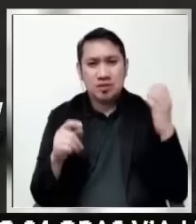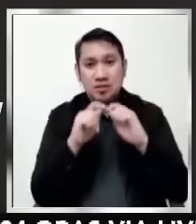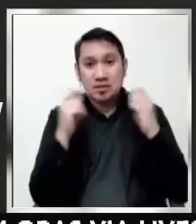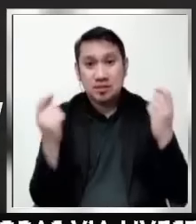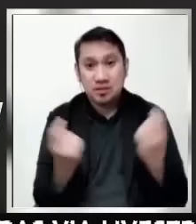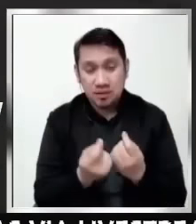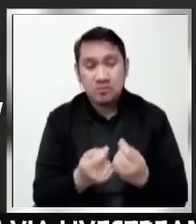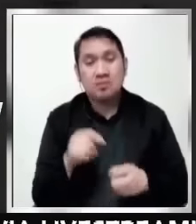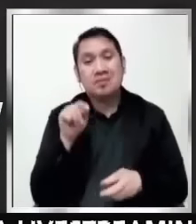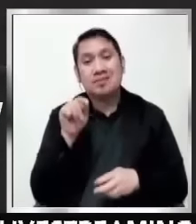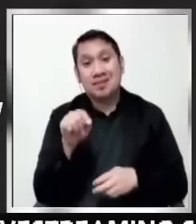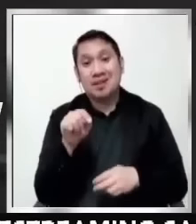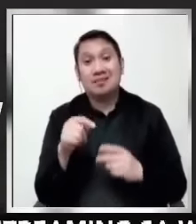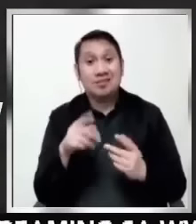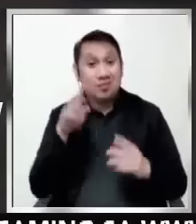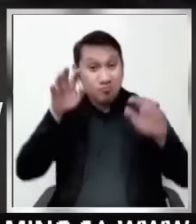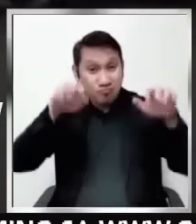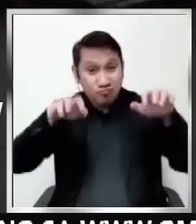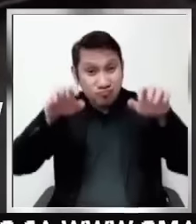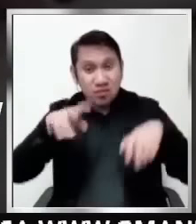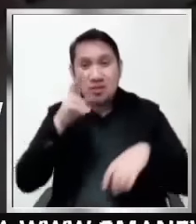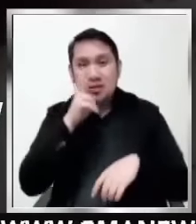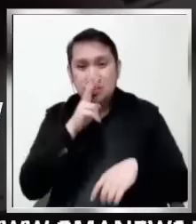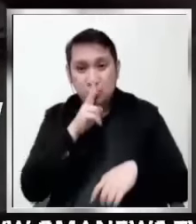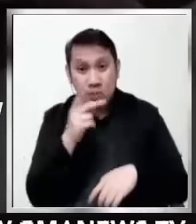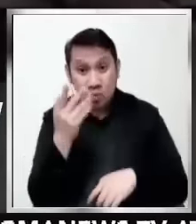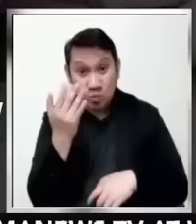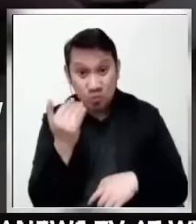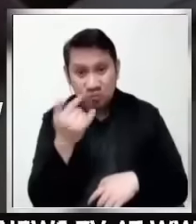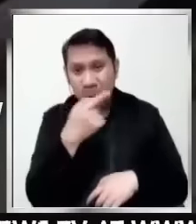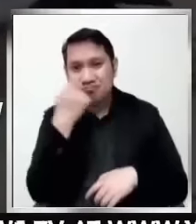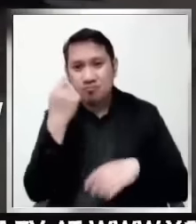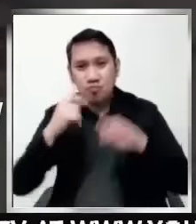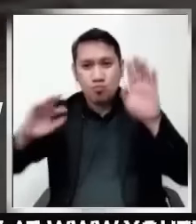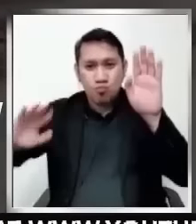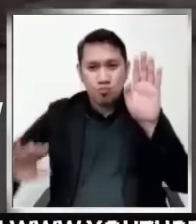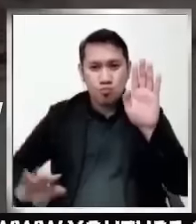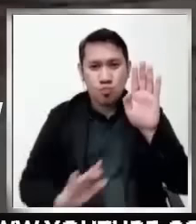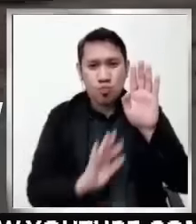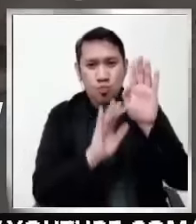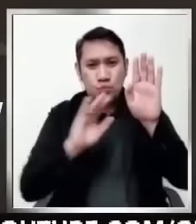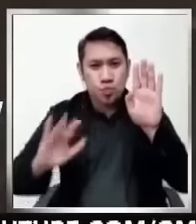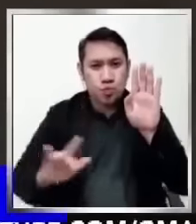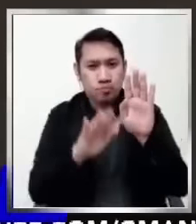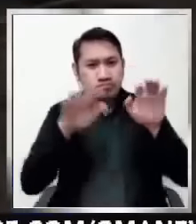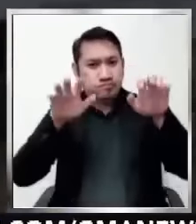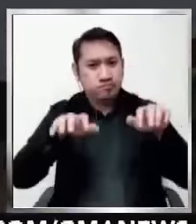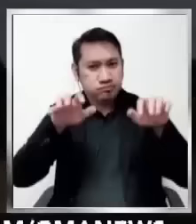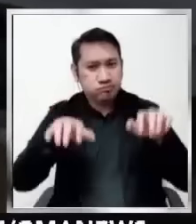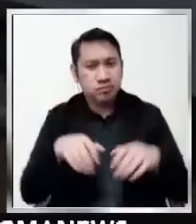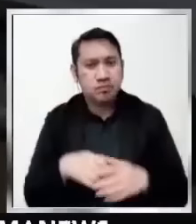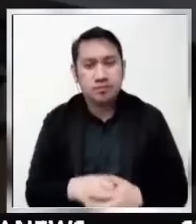sa Kabisayaan ay dulot ng epekto ng habagat at localized thunderstorms.